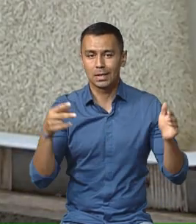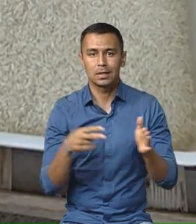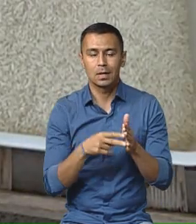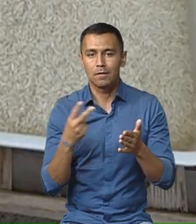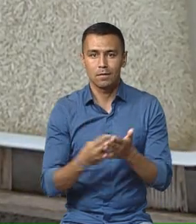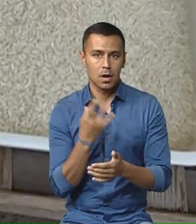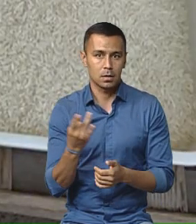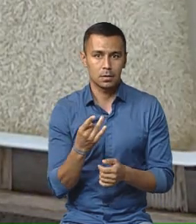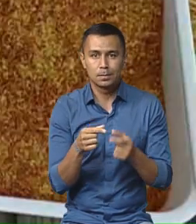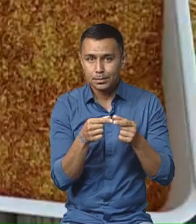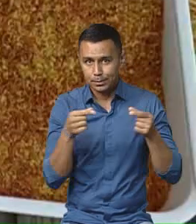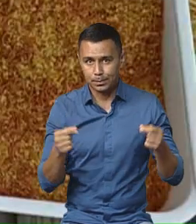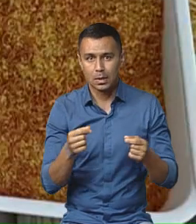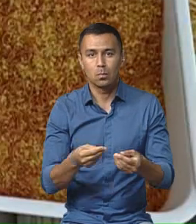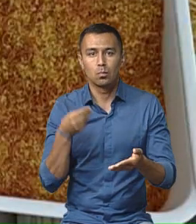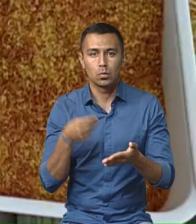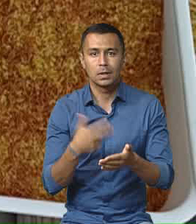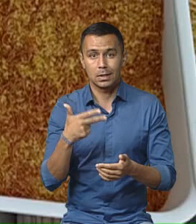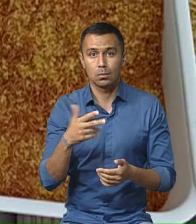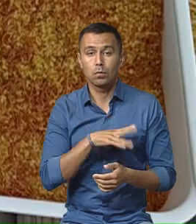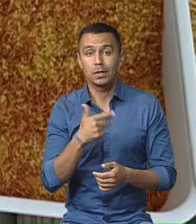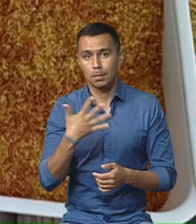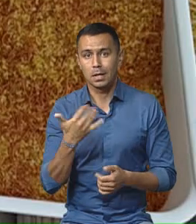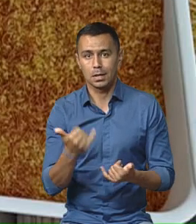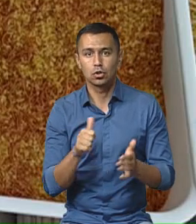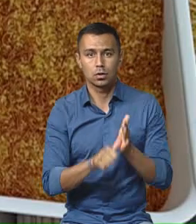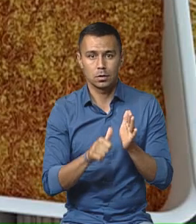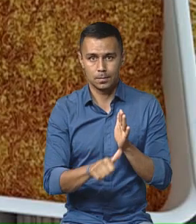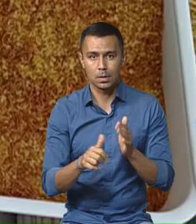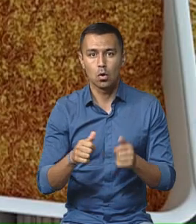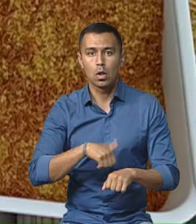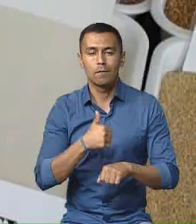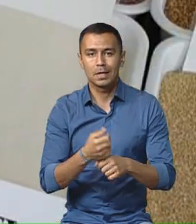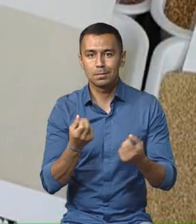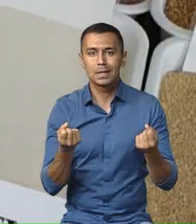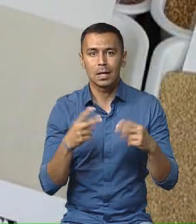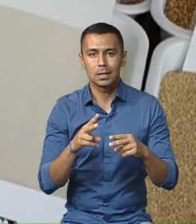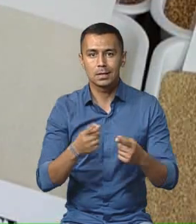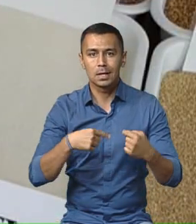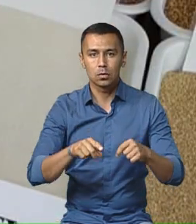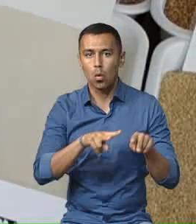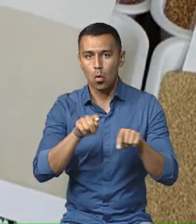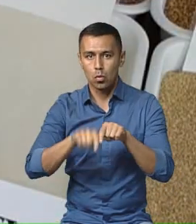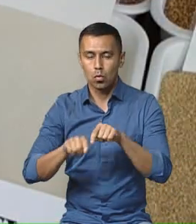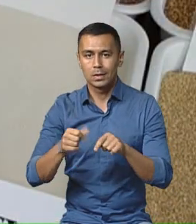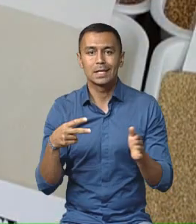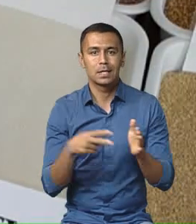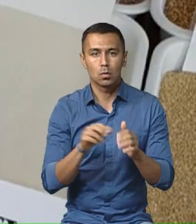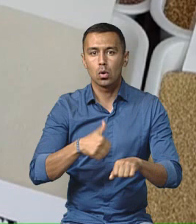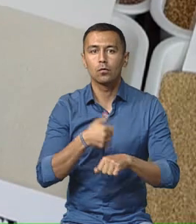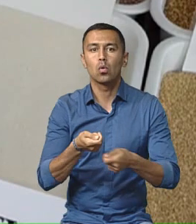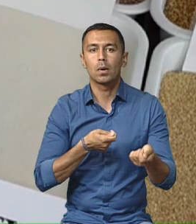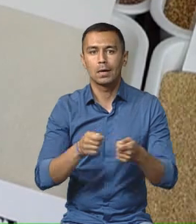вдвічі. Довгий рис подорожчав із 35 гривень до 60. Головний спеціаліст сектору контролю за регульованими цінами Головного